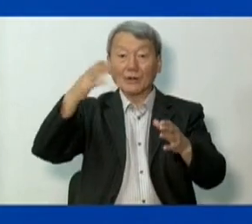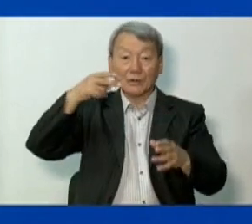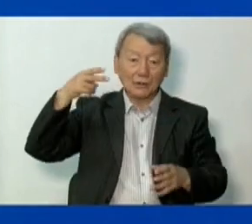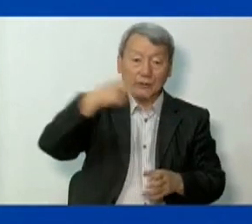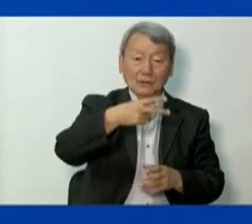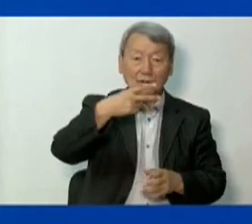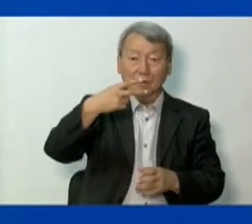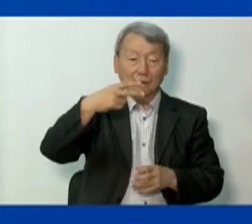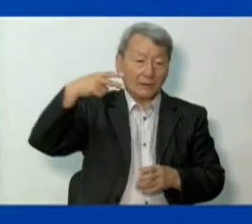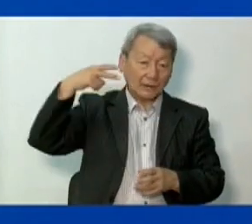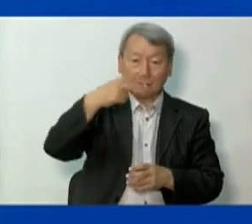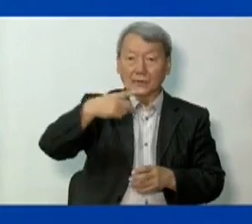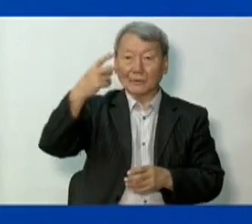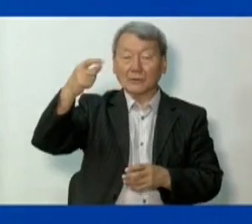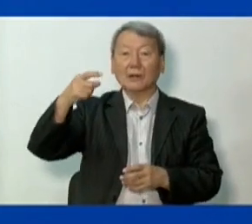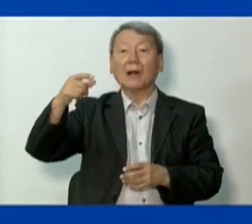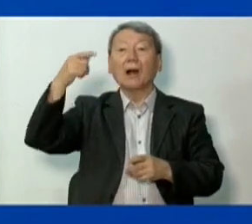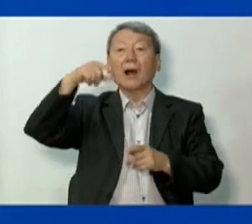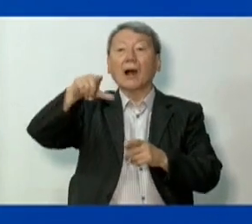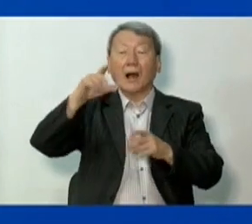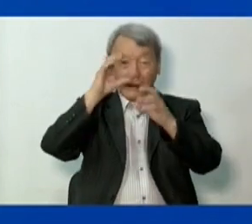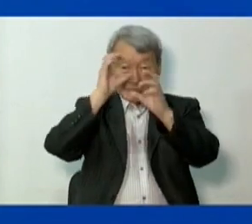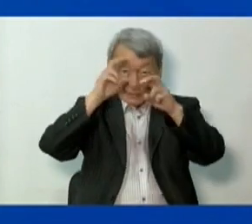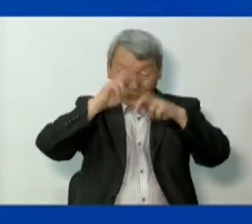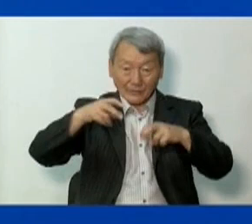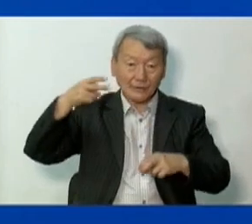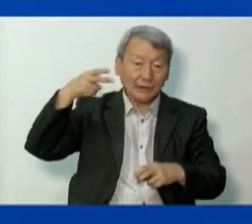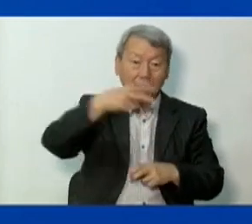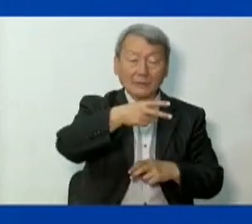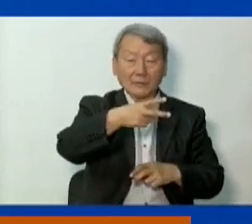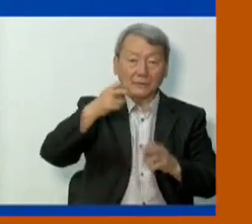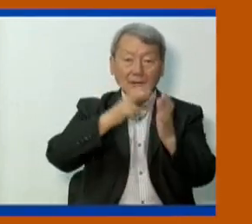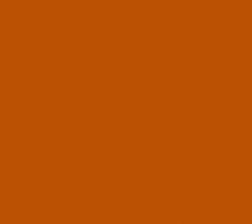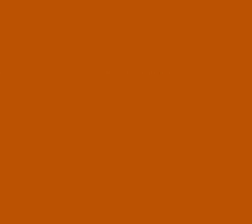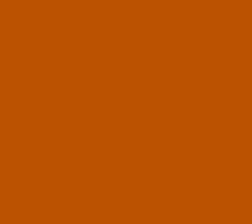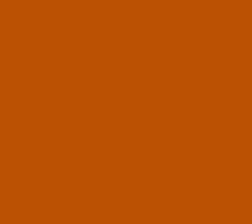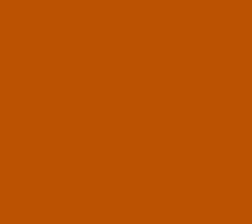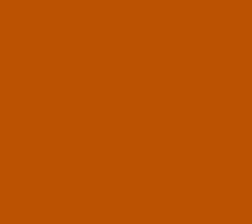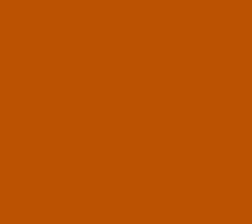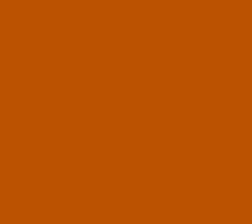2021. Бир сутканын ичинде жасалган изилдөөлөрдүн саны 2289.